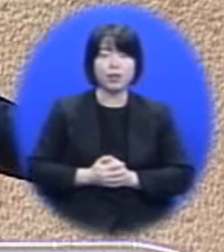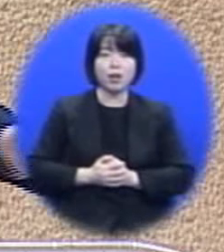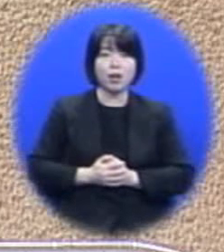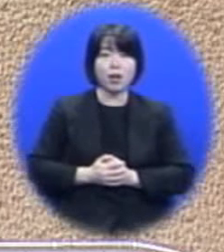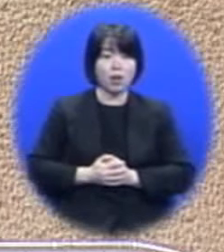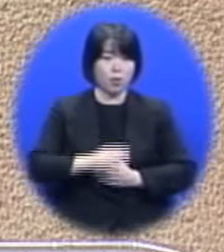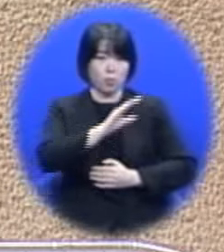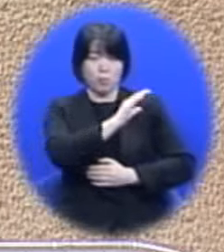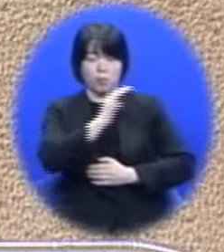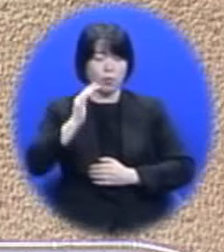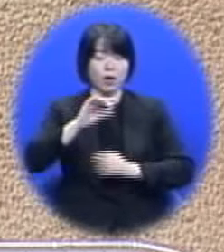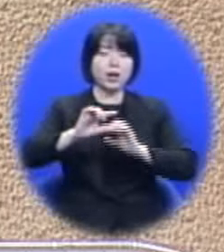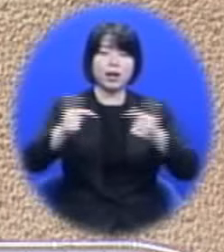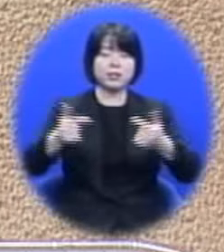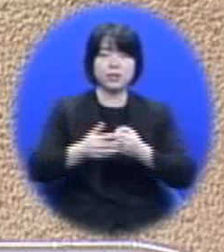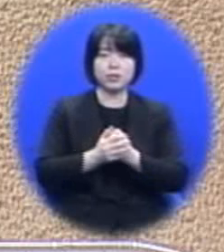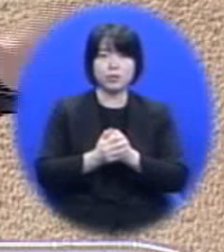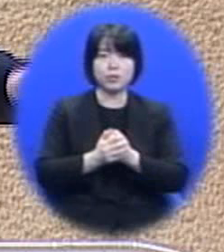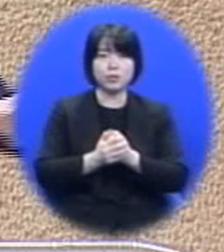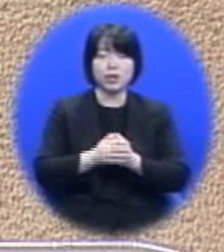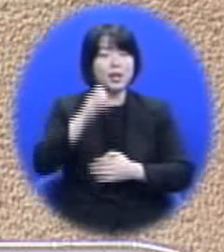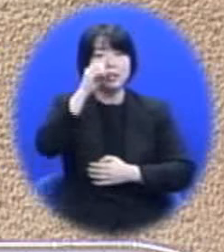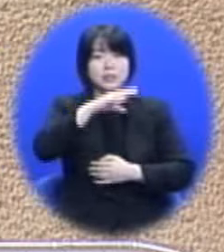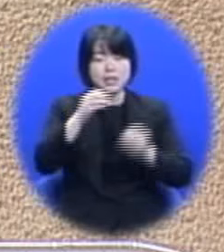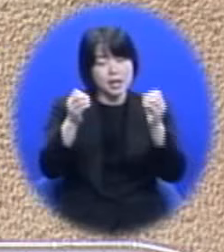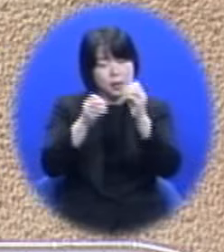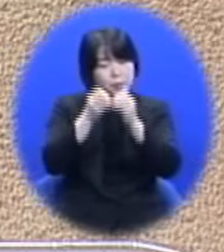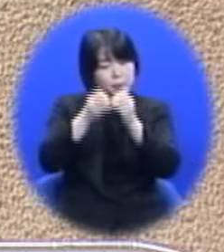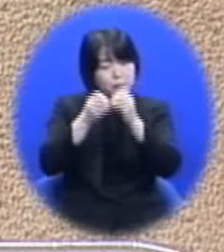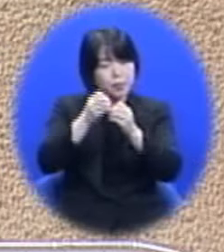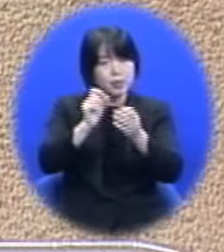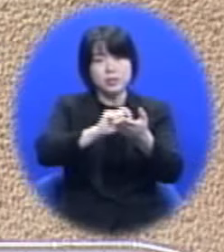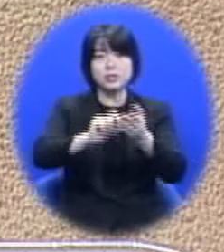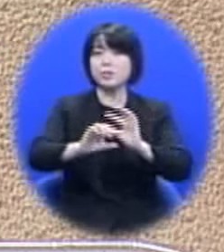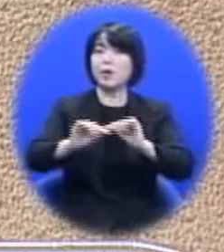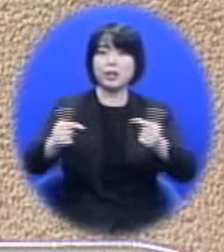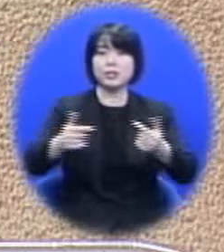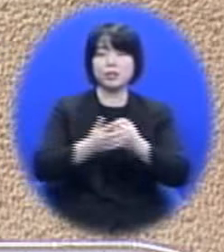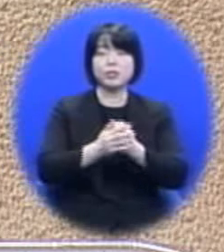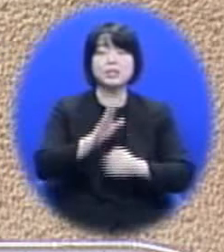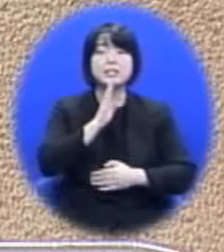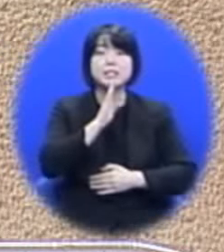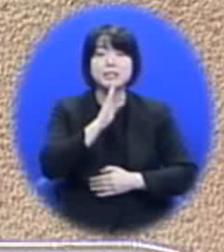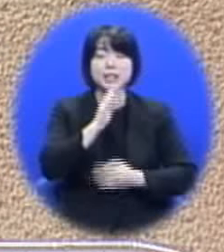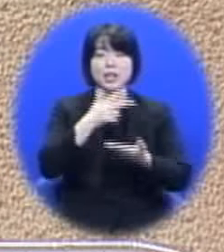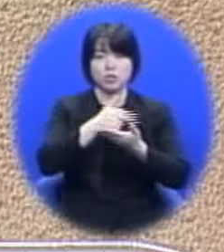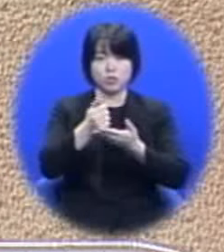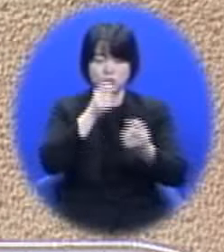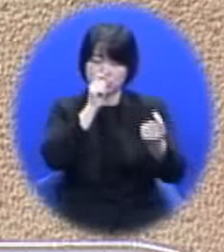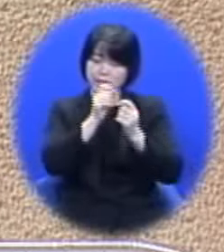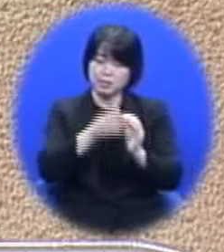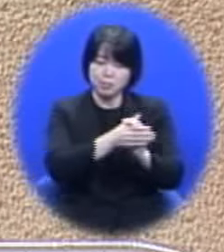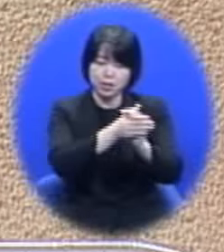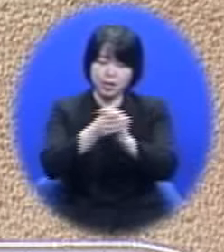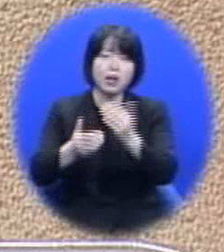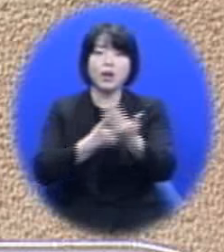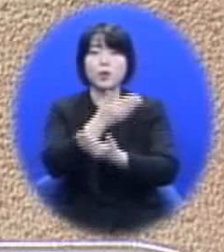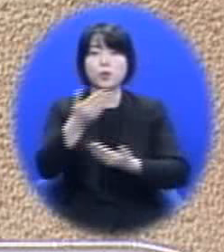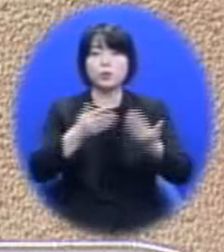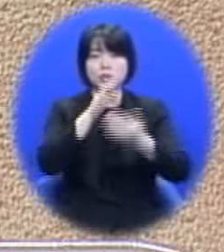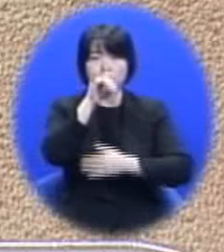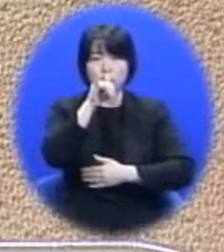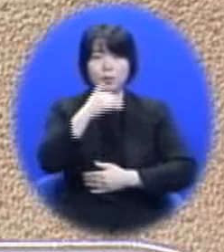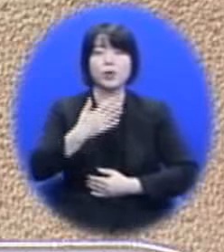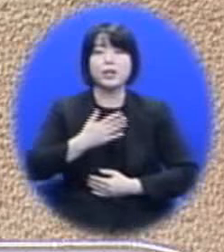과장 아닙니다. 그냥 시적으로 쓴 것도 아니에요. 진짜 주님과 친밀한 교제가 있고